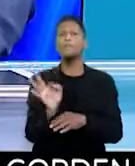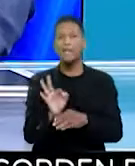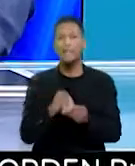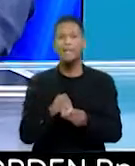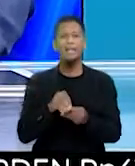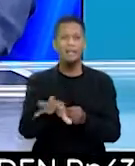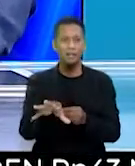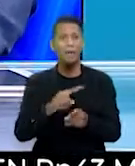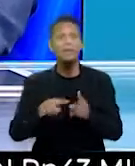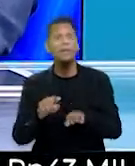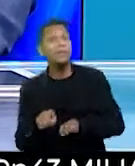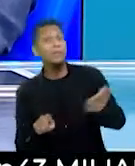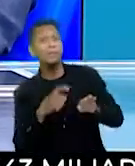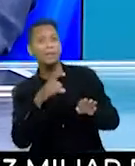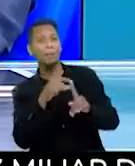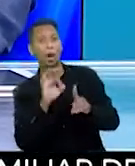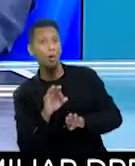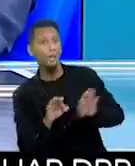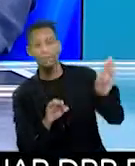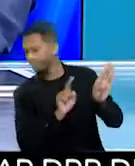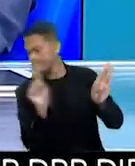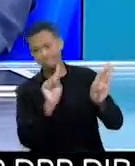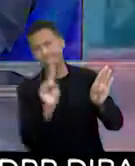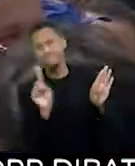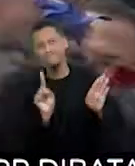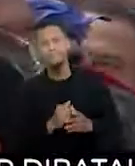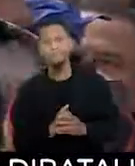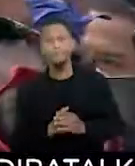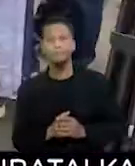dikeluarkannya kebijakan larangan ekspor CPO.